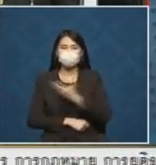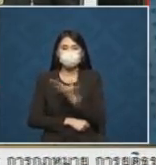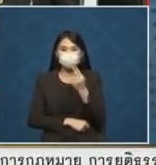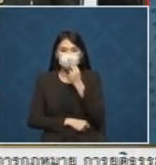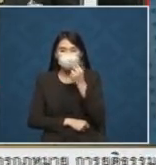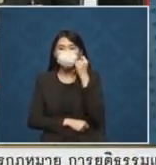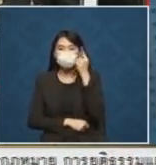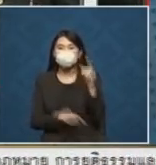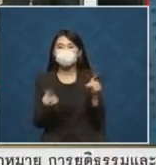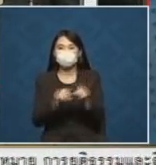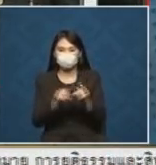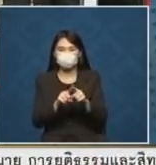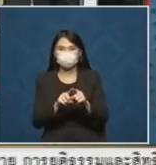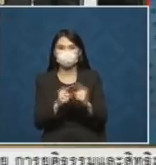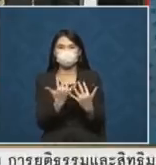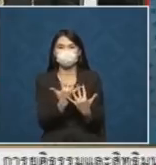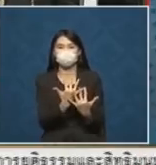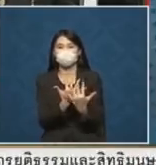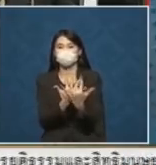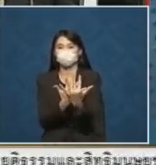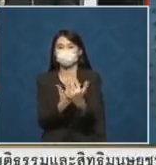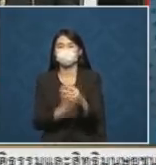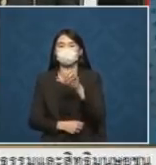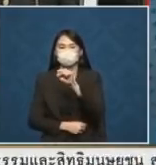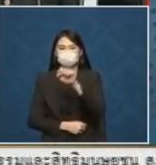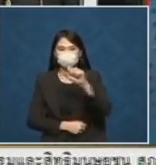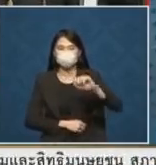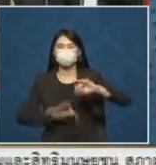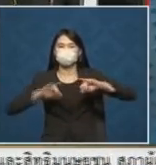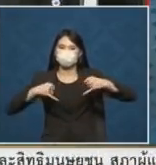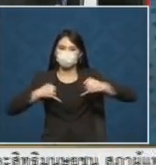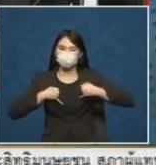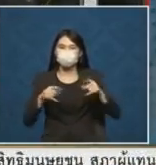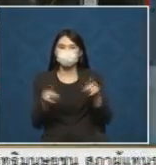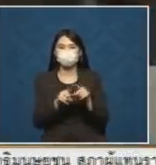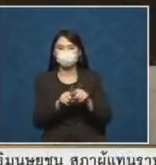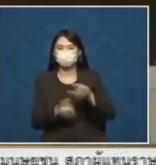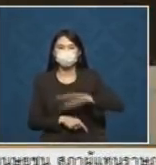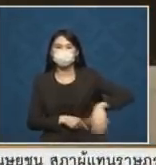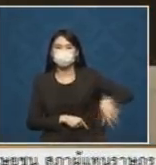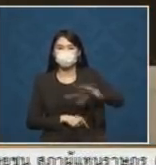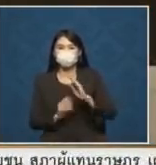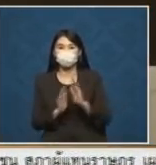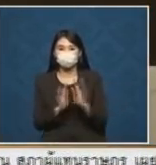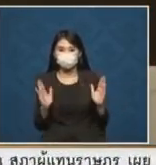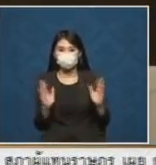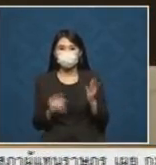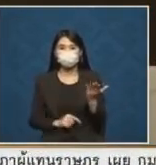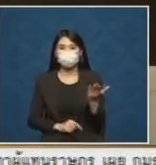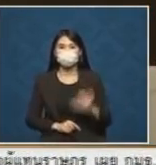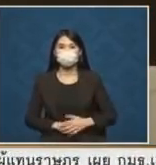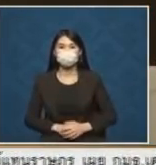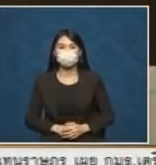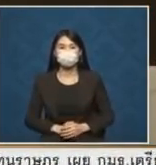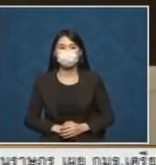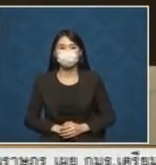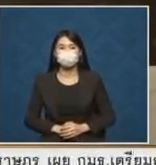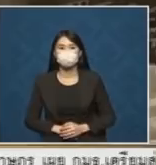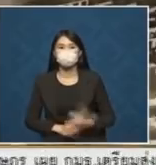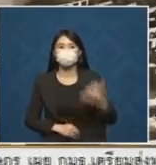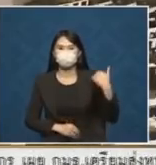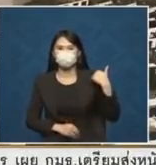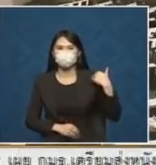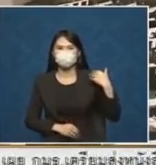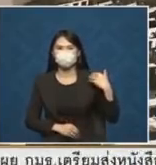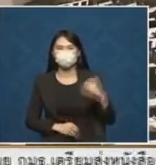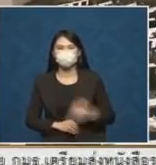ครั้งเรื่องวอล์กเอาท์กลายเป็นเรื่องปกติอ่ะแล้วนับอ่ะหลังเขาขอนับองค์ประชุมอ่ะแล้วที่ประชุมอ่ะครบไหมอ่ะครบเปล่าเขาท